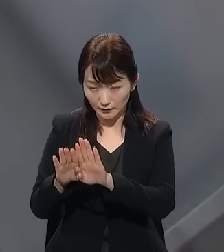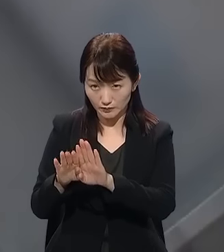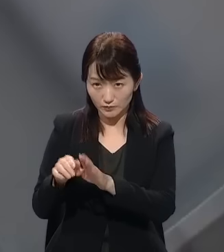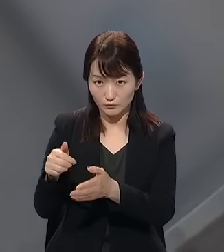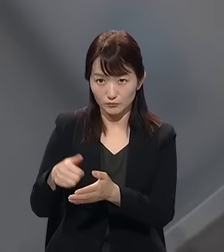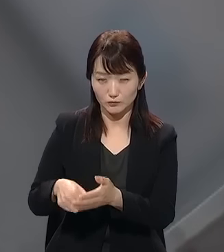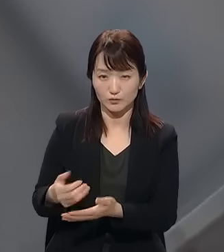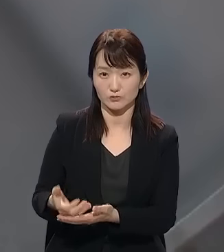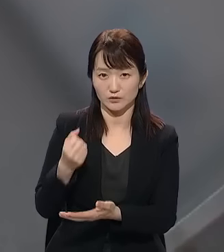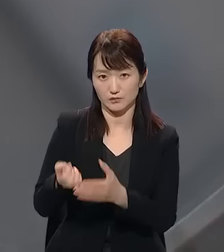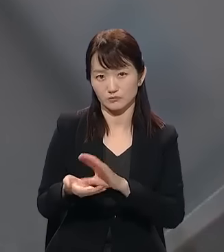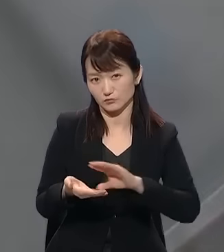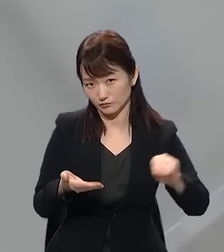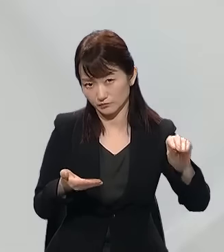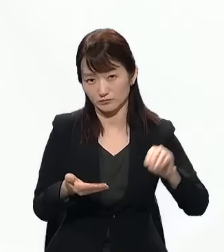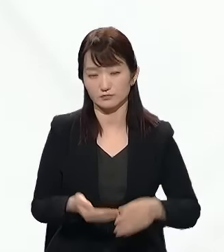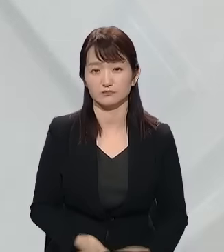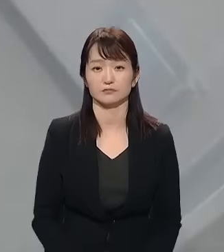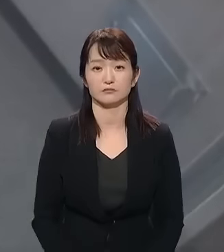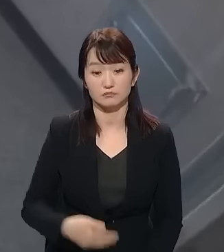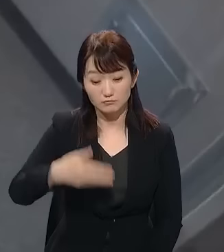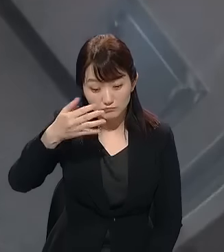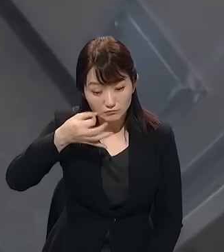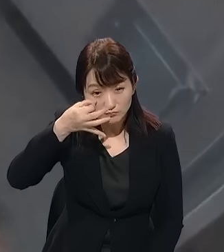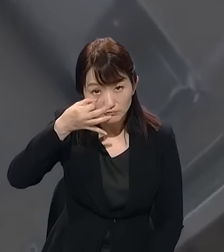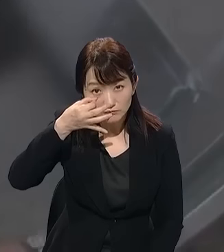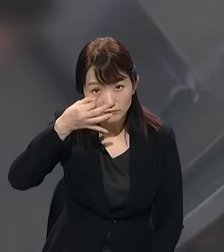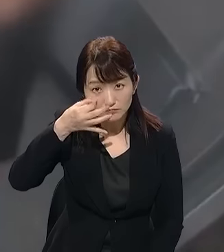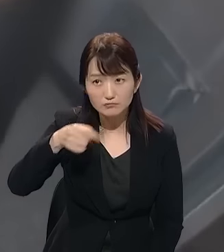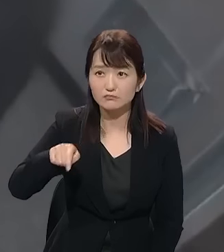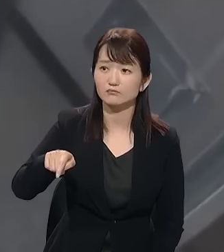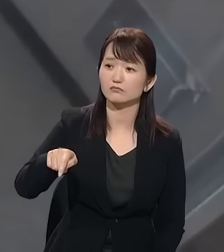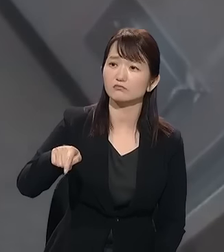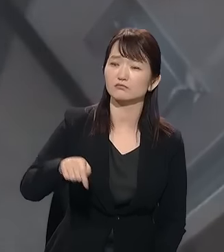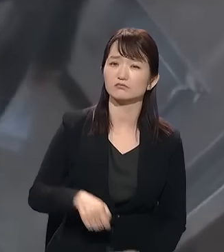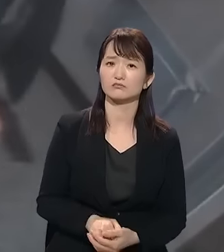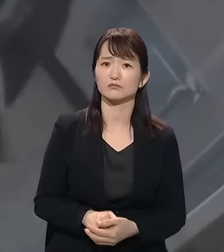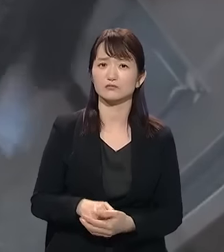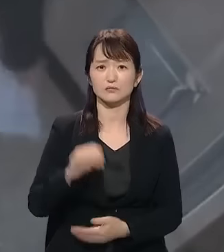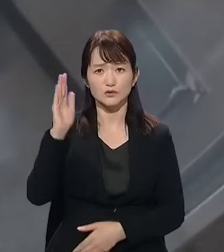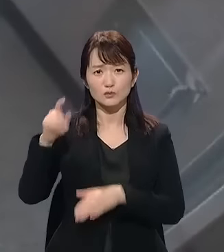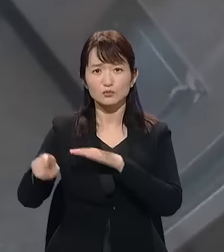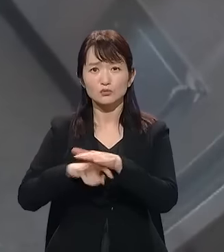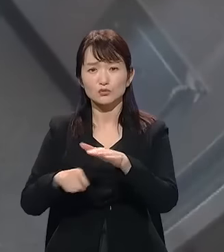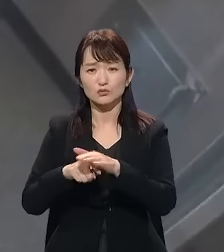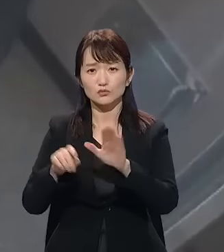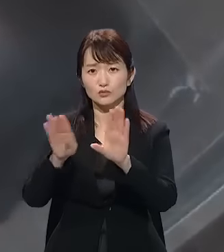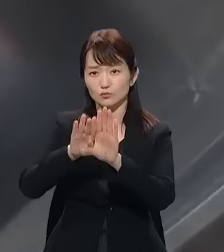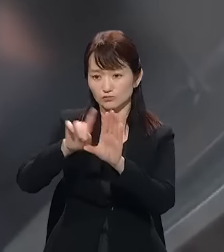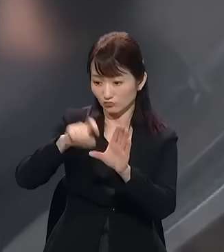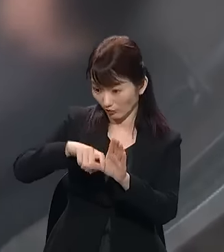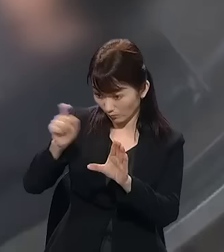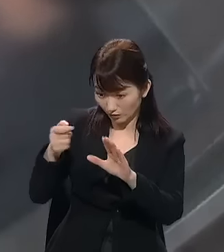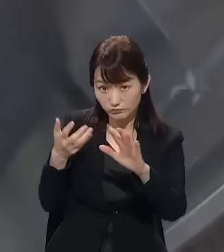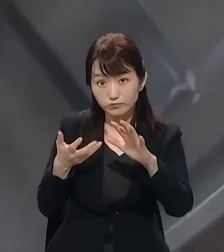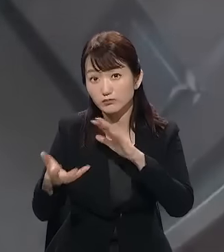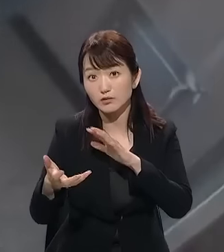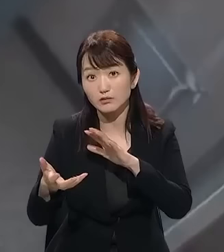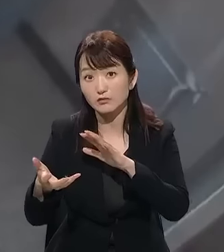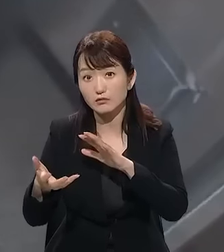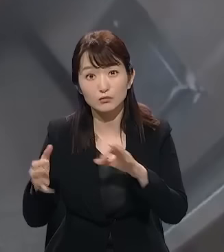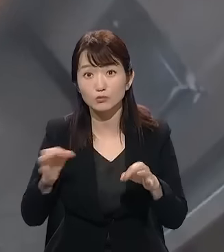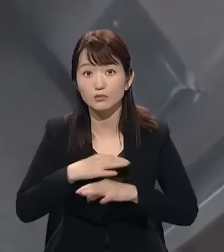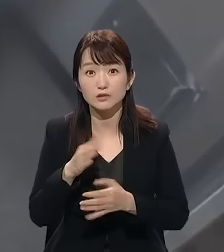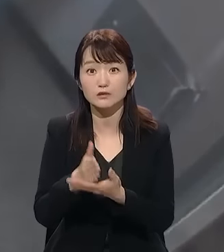챙기고 후다닥 가버립니다 자 영상만 보고서는 야 세상에 요즘 도둑들은 아예 저렇게 대놓고 문따고 들어가는구나 했는데 놀라지